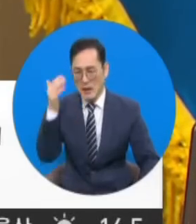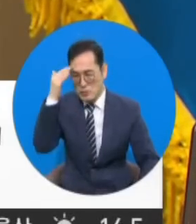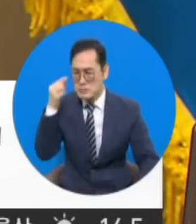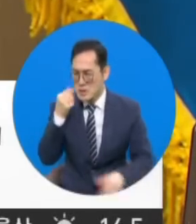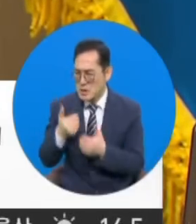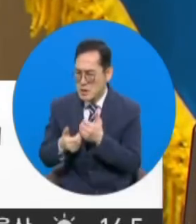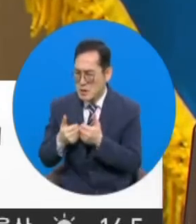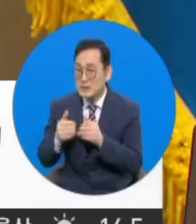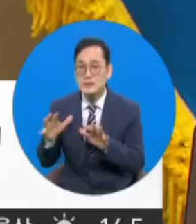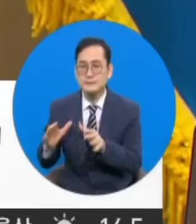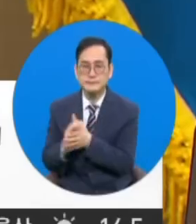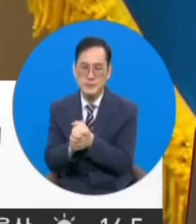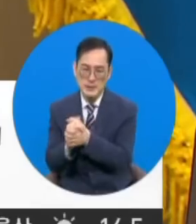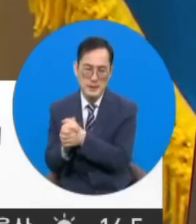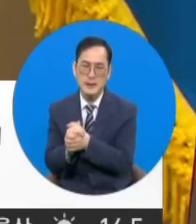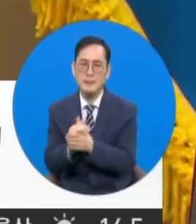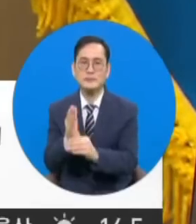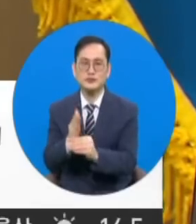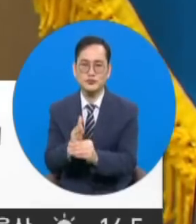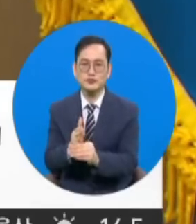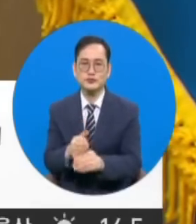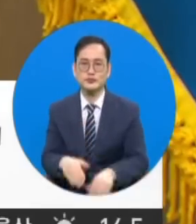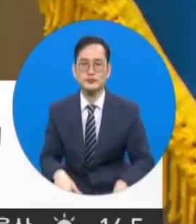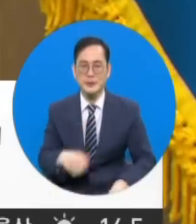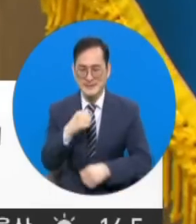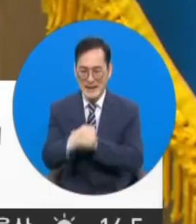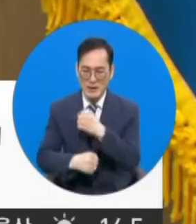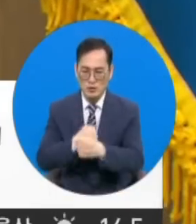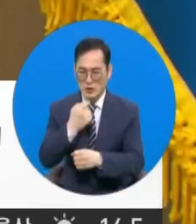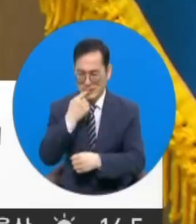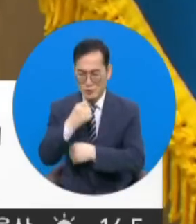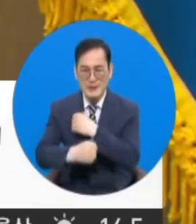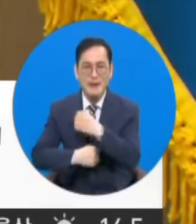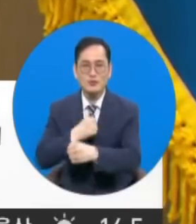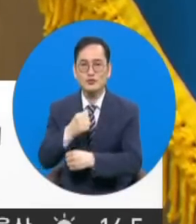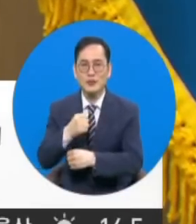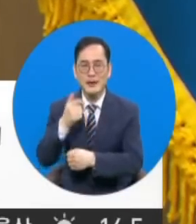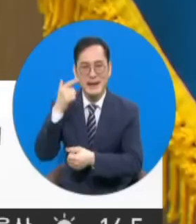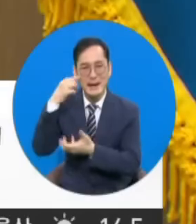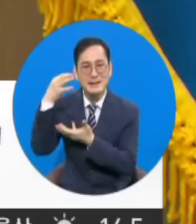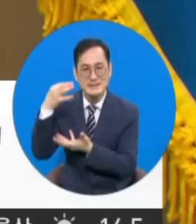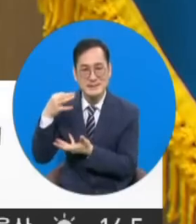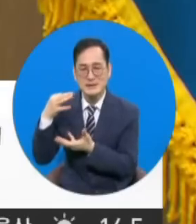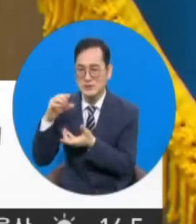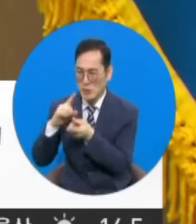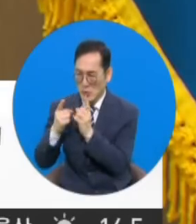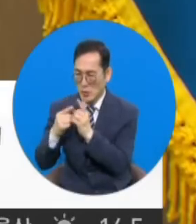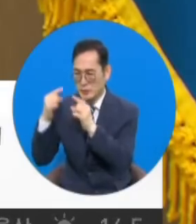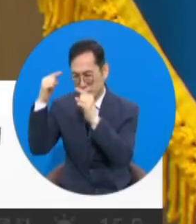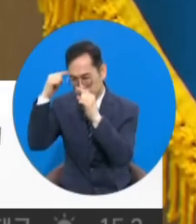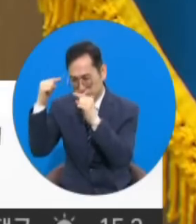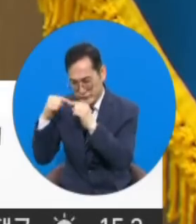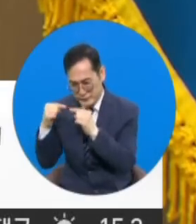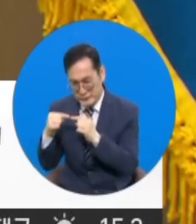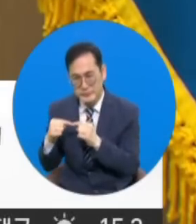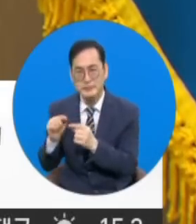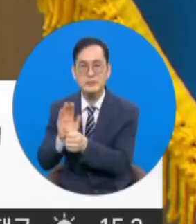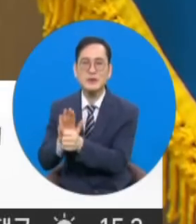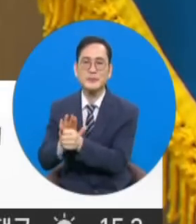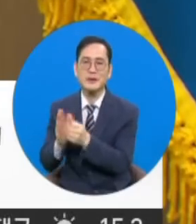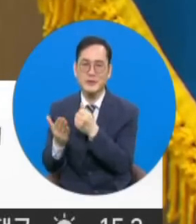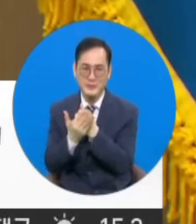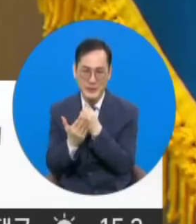있습니다 자유민주주의 가치를 공유하는 한일 양국이 서로 교류협력하면서